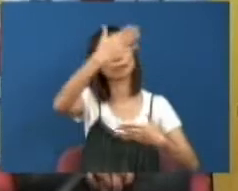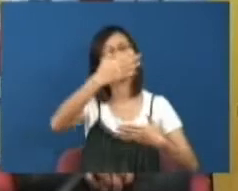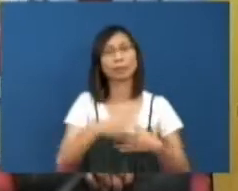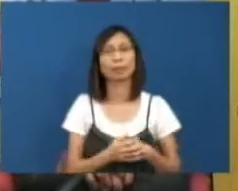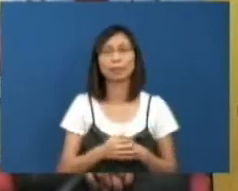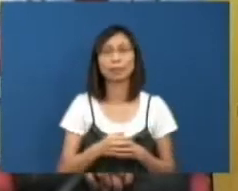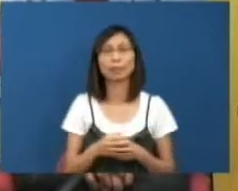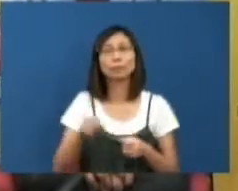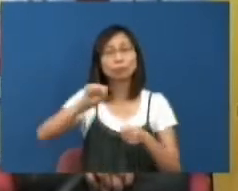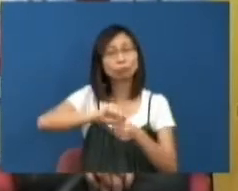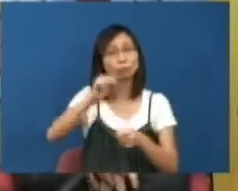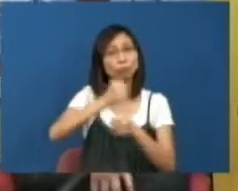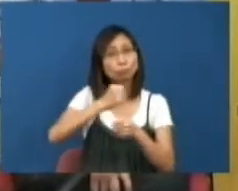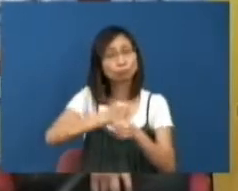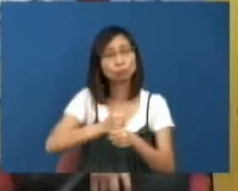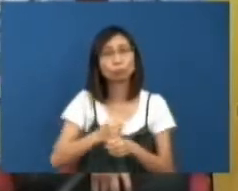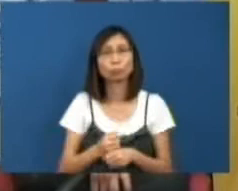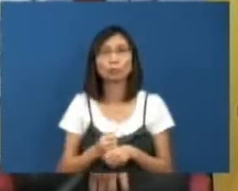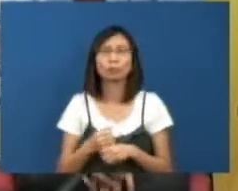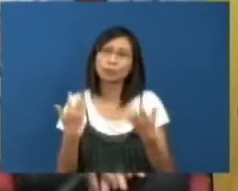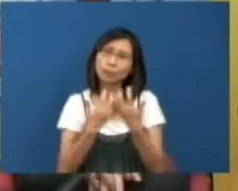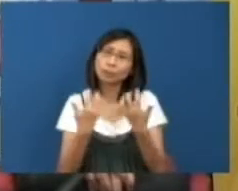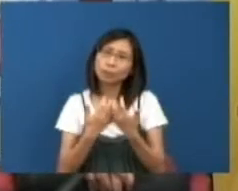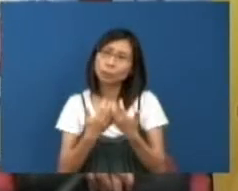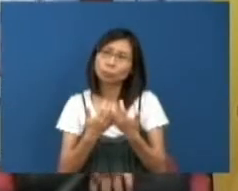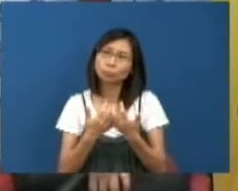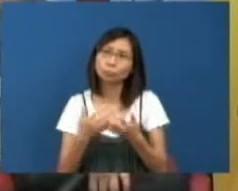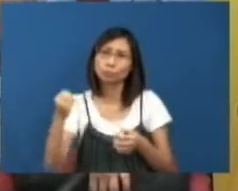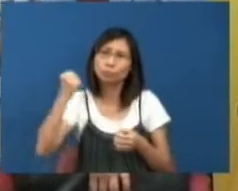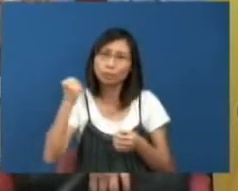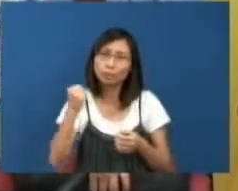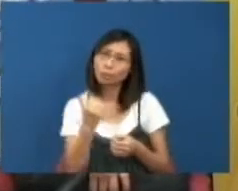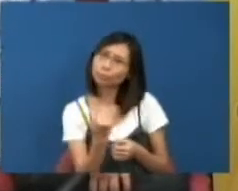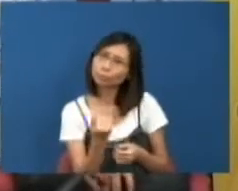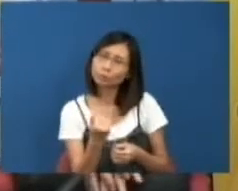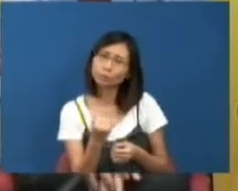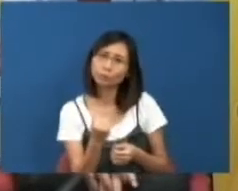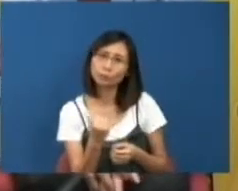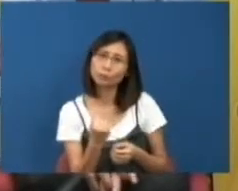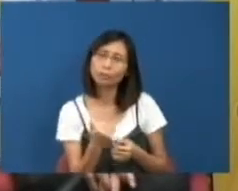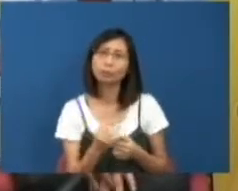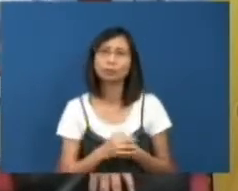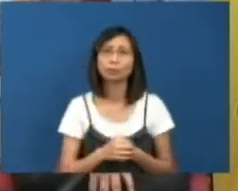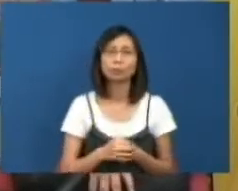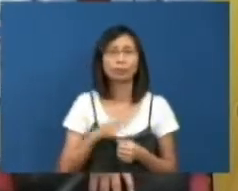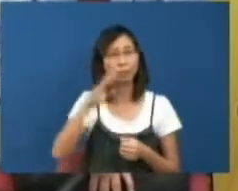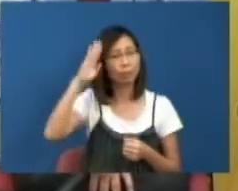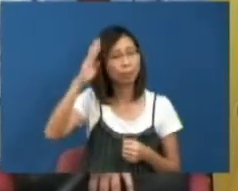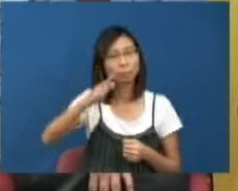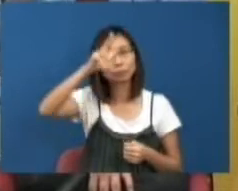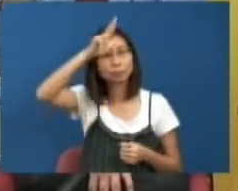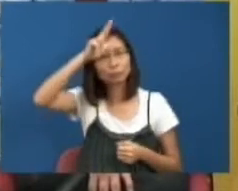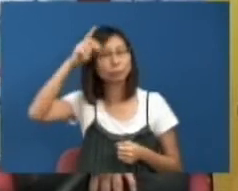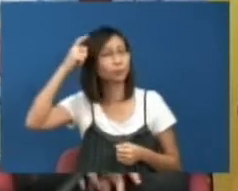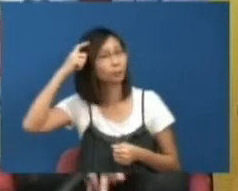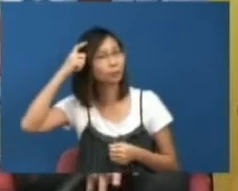者太陽能板嘅話咧，其實我都可唔計到嗰個效益出嚟咧，因為想實實實俾地政府知道咧，我哋做依樣嘢咧係